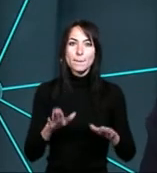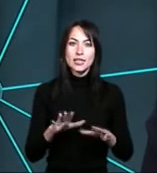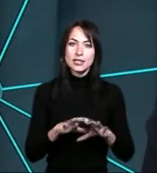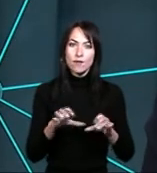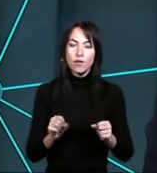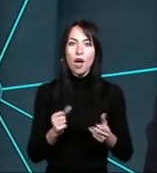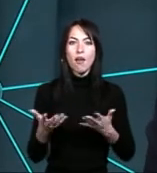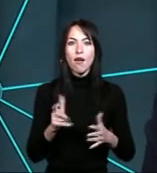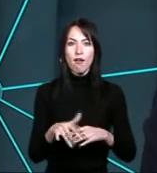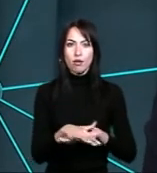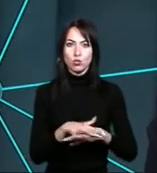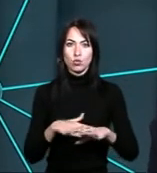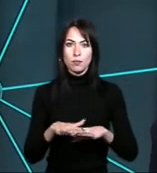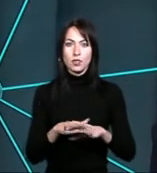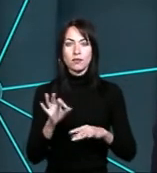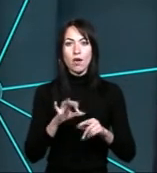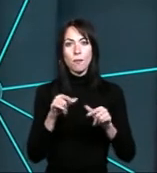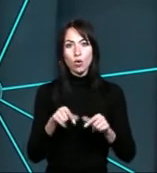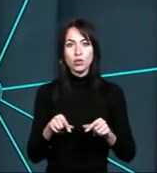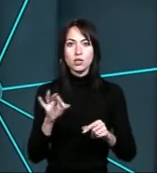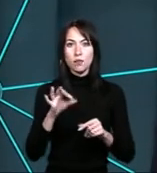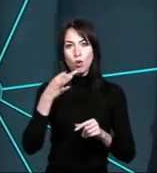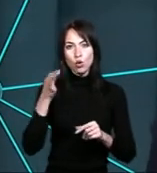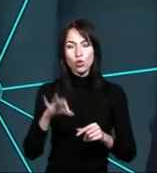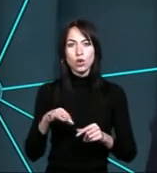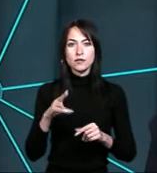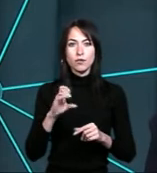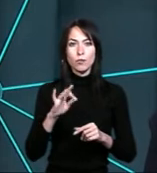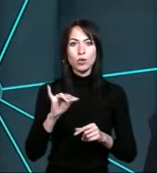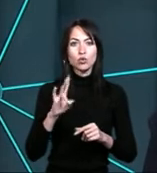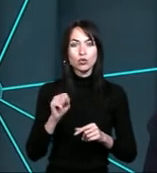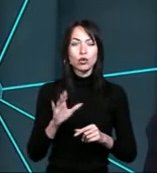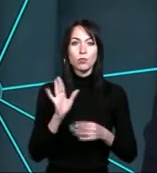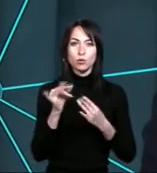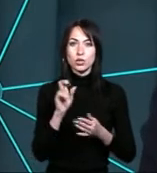яка суспільства. Про це, про досвід Пісочна будемо говорити з